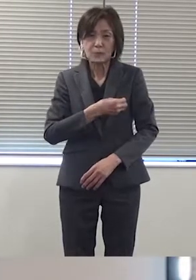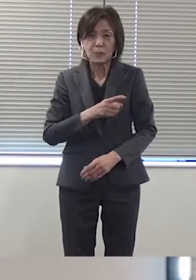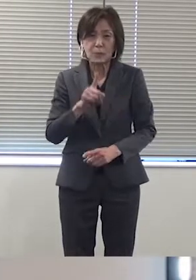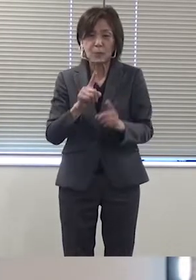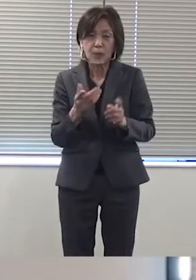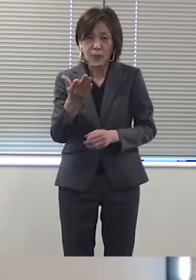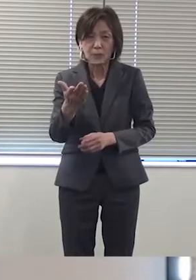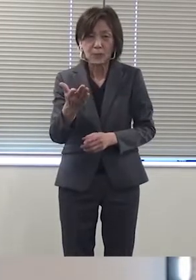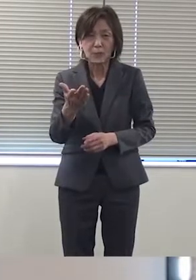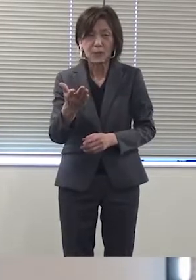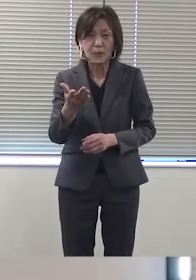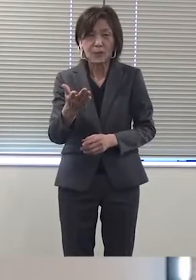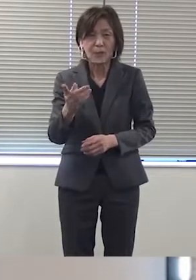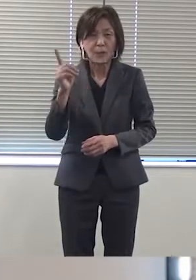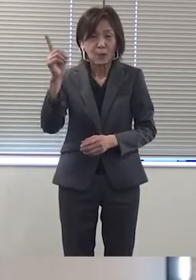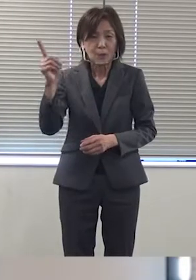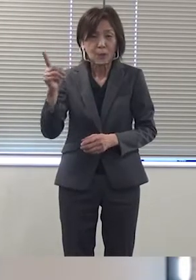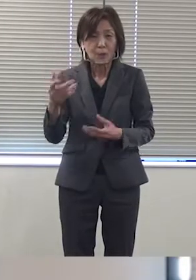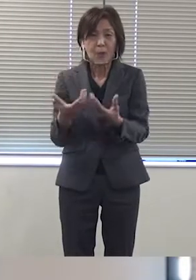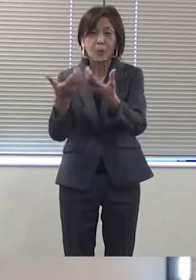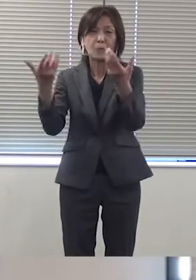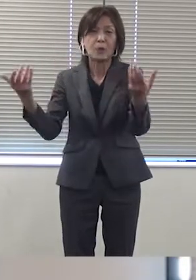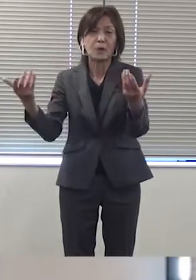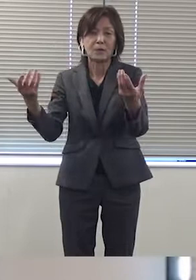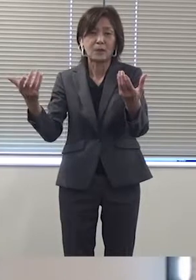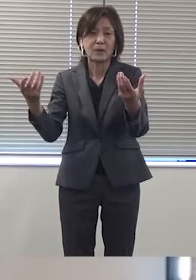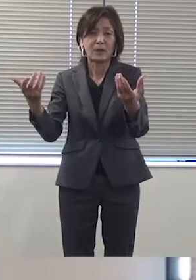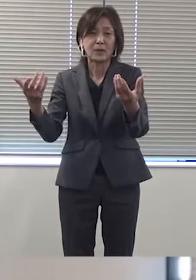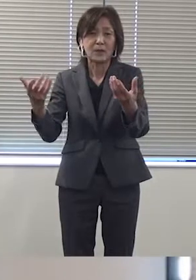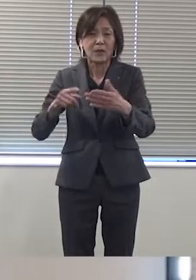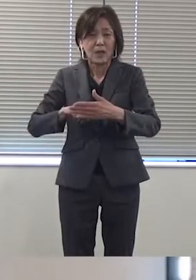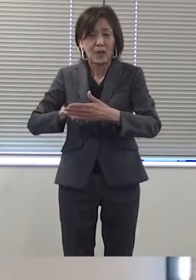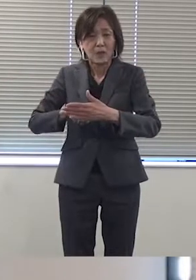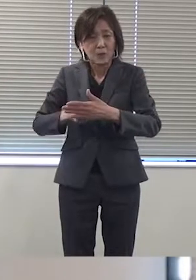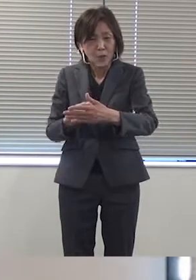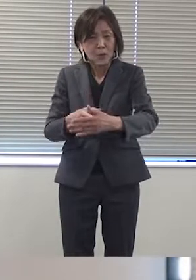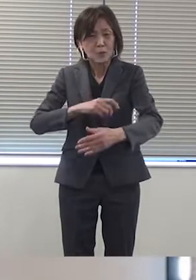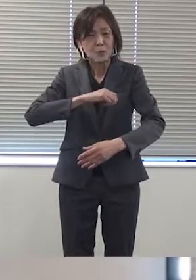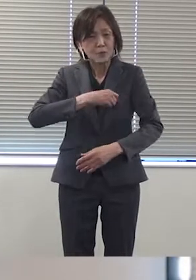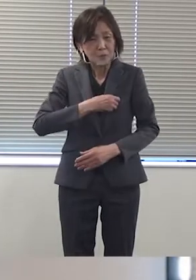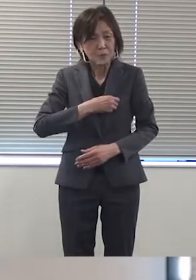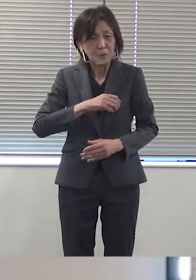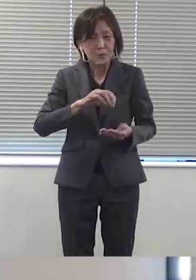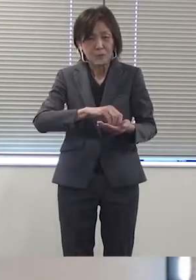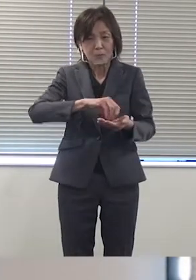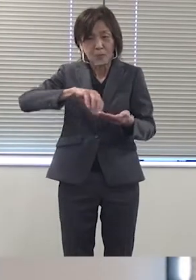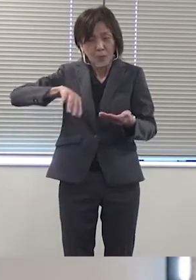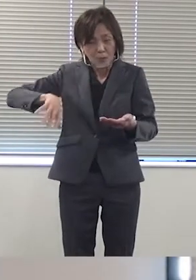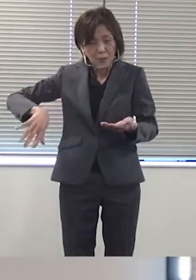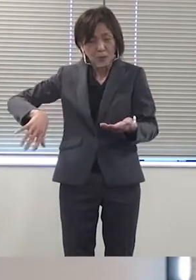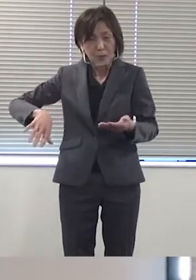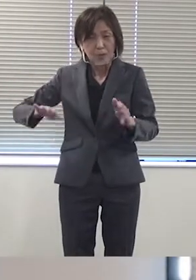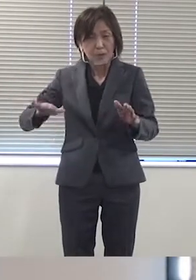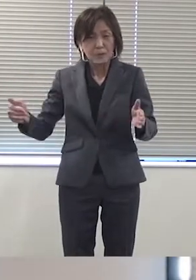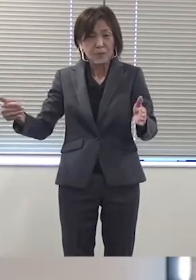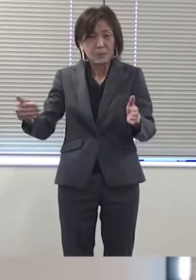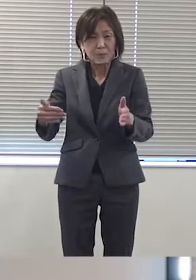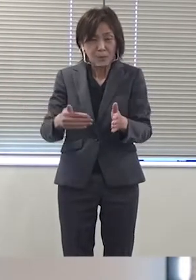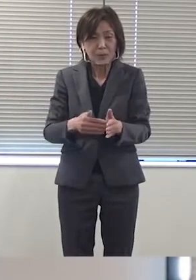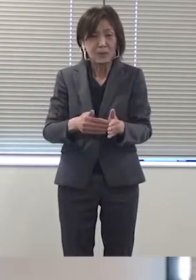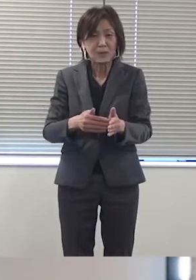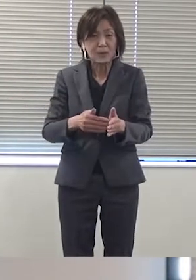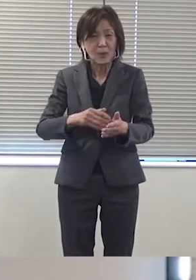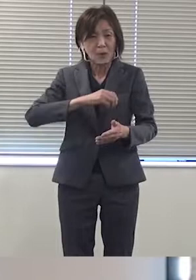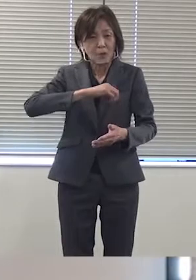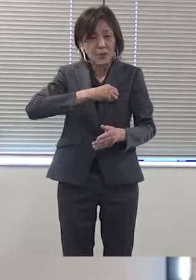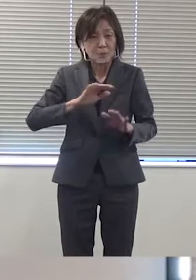れましたので、努力義務は見送るということになりました。その代わりこれまで努力義務